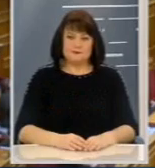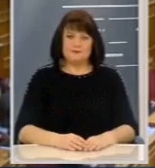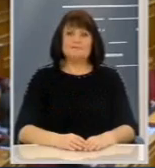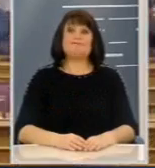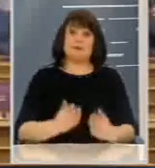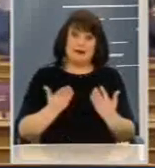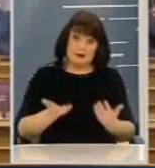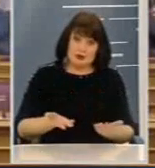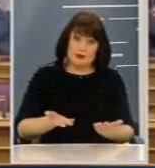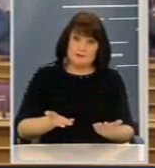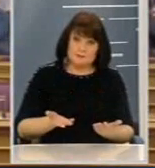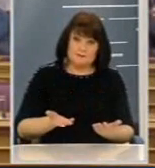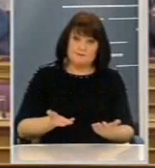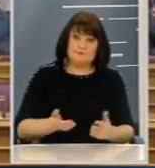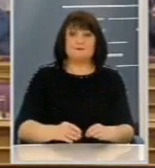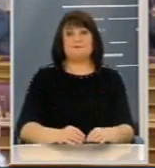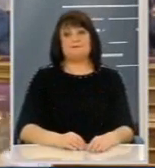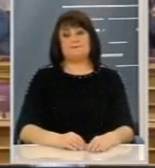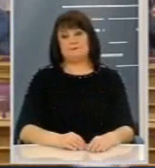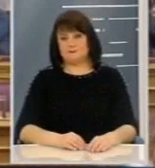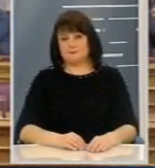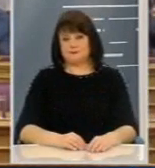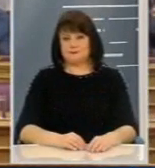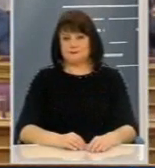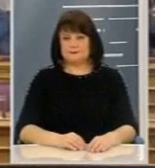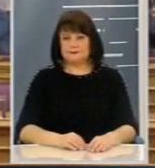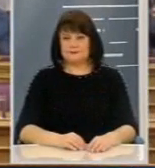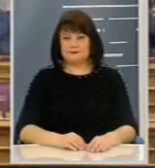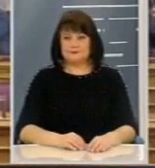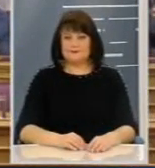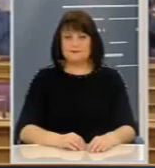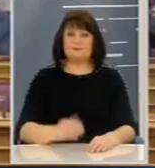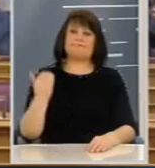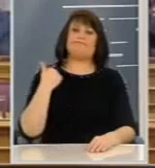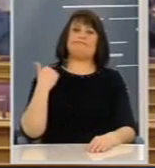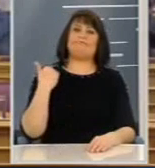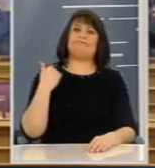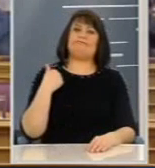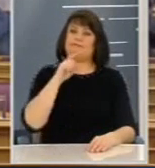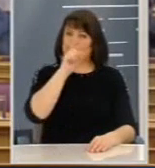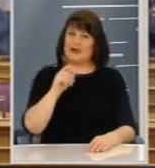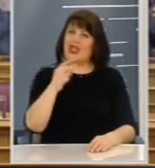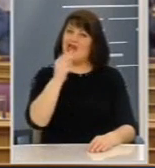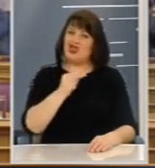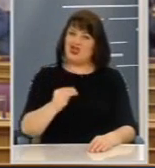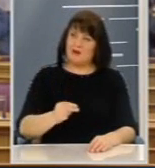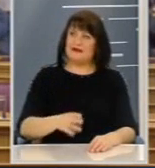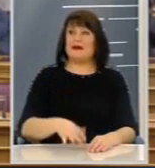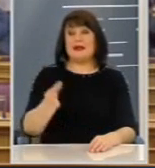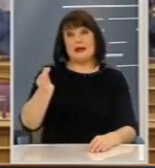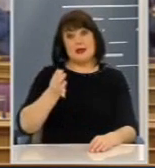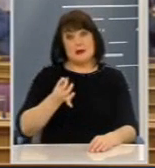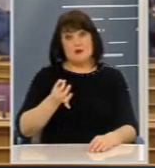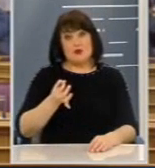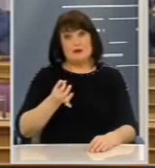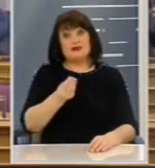Έρχομαι όμως, κύριε Μητσοτάκη, στα επόμενα θέματα που θέσατε. Είπατε ότι είναι μεγαλύτερες